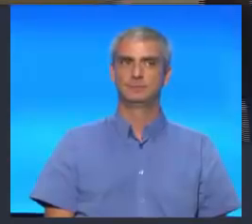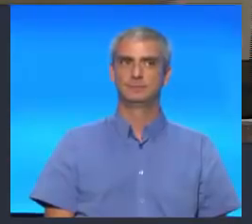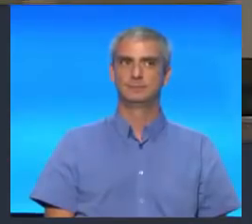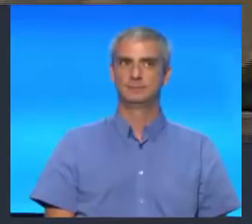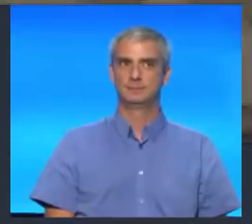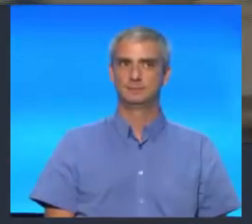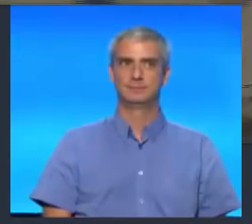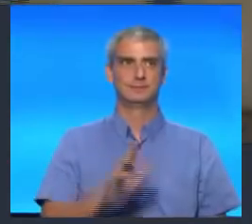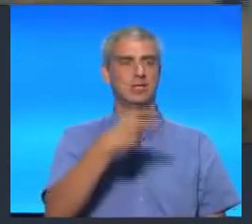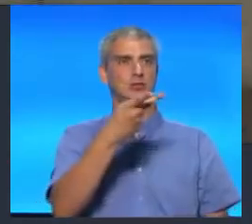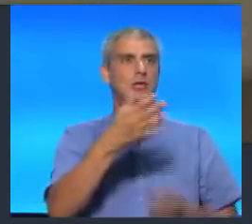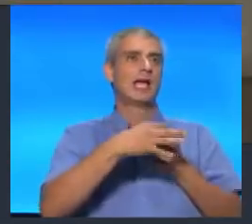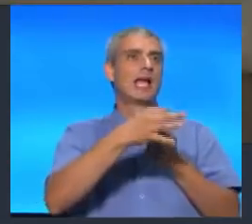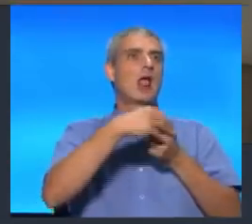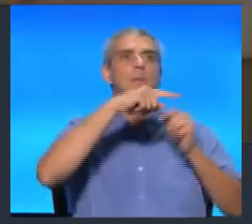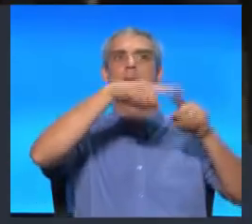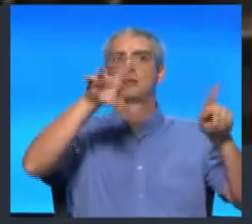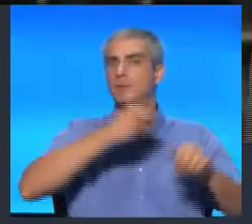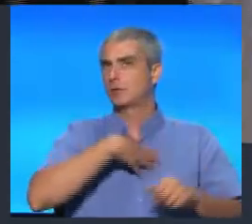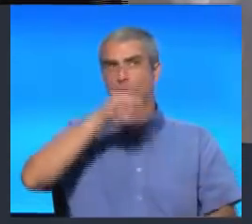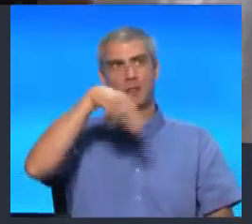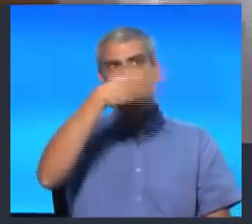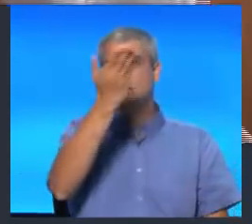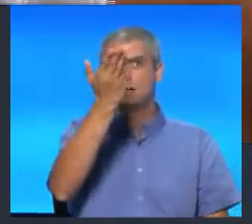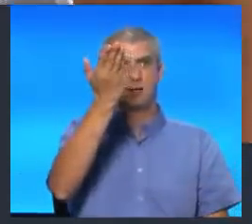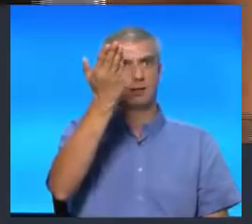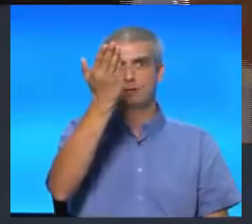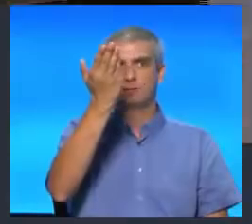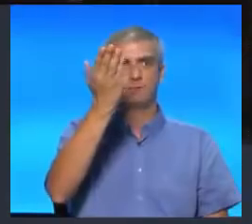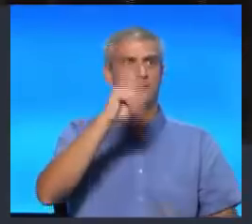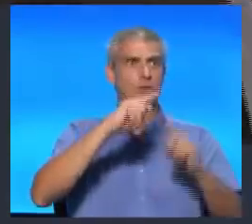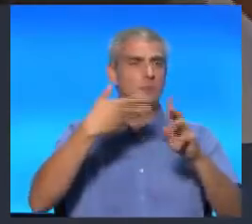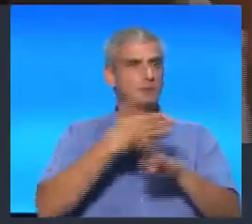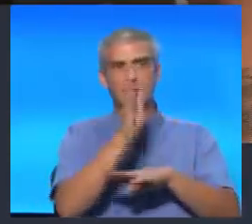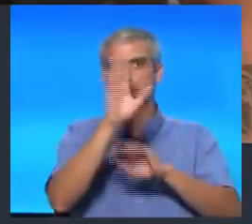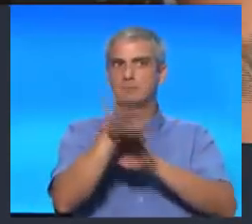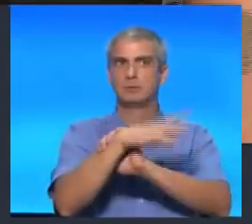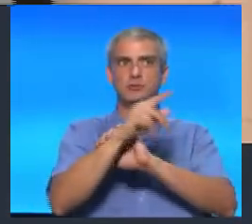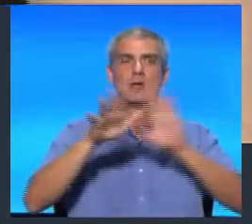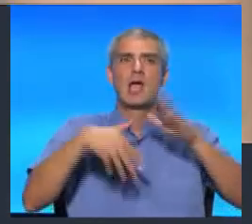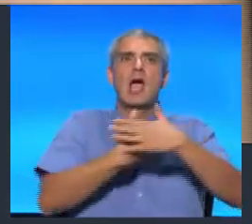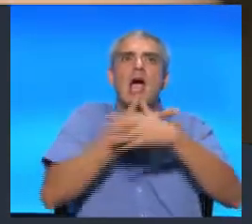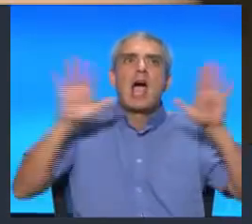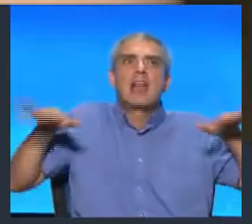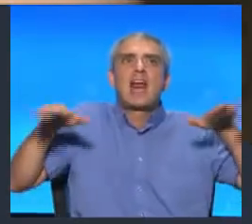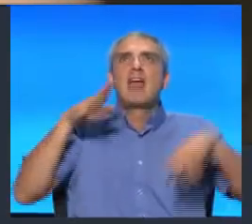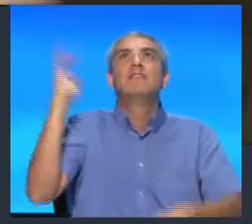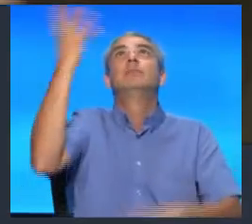יש לך פה קילומטרים, אחי, לטייל אם אתה רוצה. כל מיני מעברים נטושים, פה עטלפים, אחי.